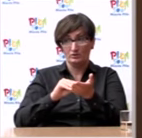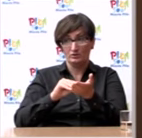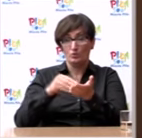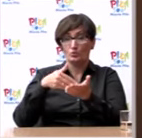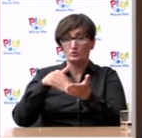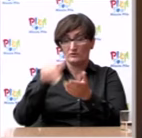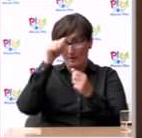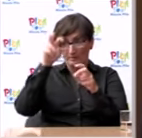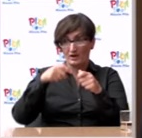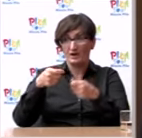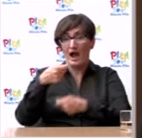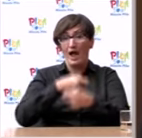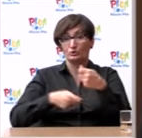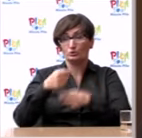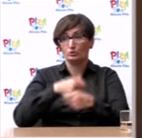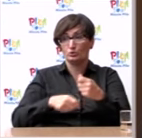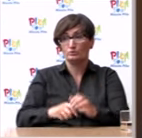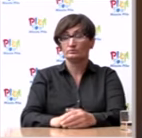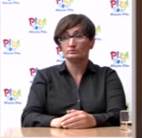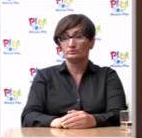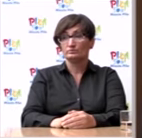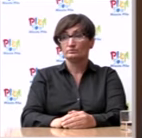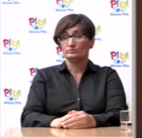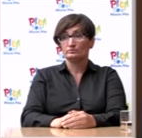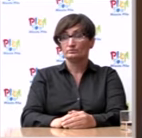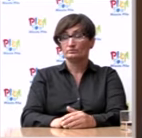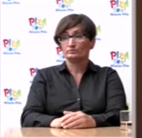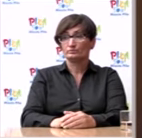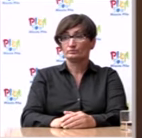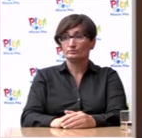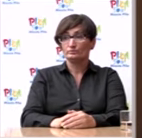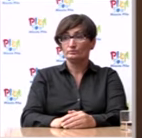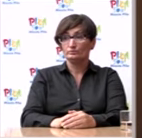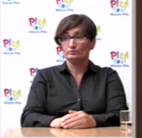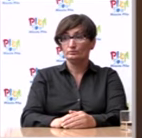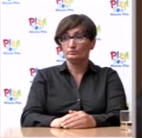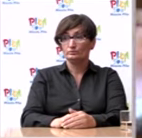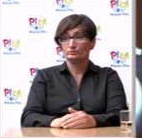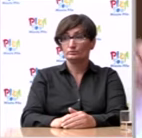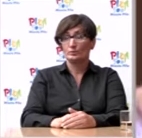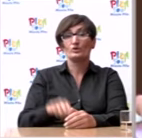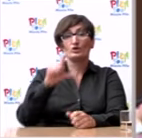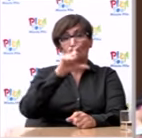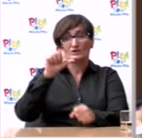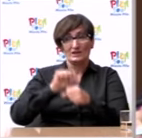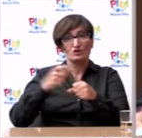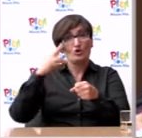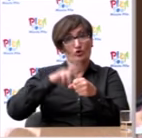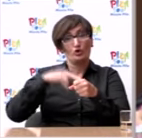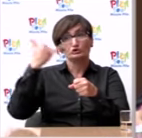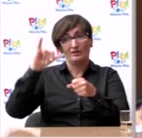Czy to jest na życzenie konkretnego jakiegoś potencjalnego, ewentualnie zainteresowanego przedsiębiorcy zakupem tego terenu, czy po prostu jest to